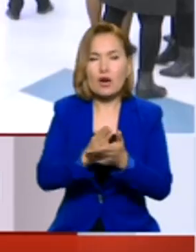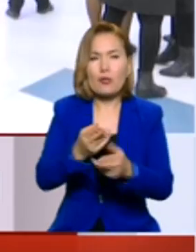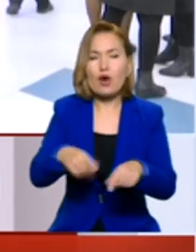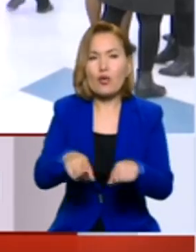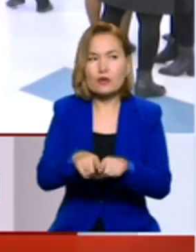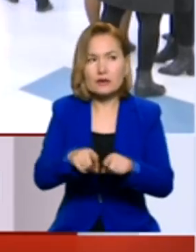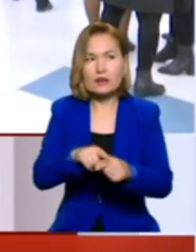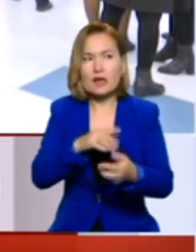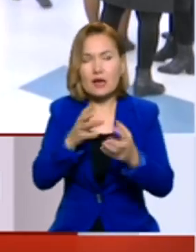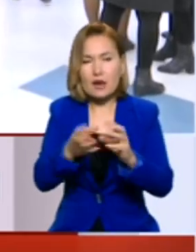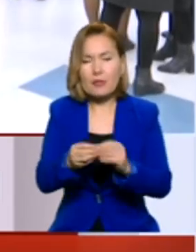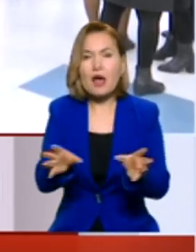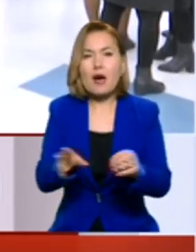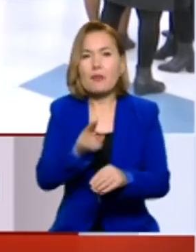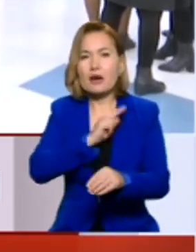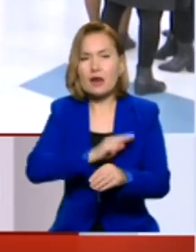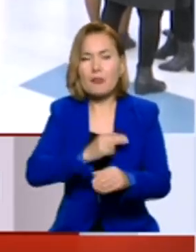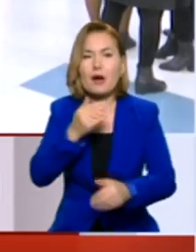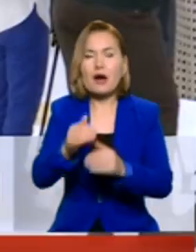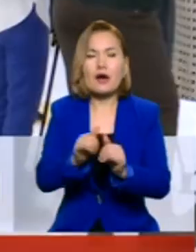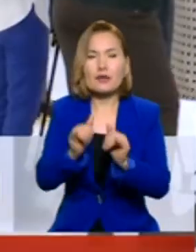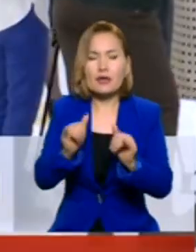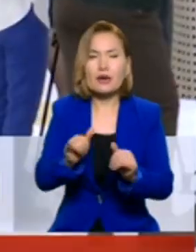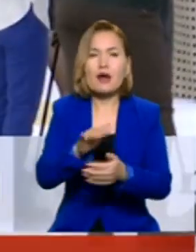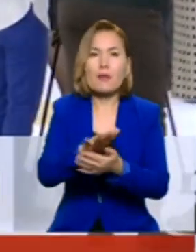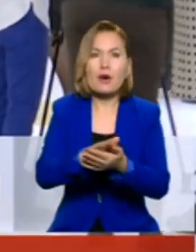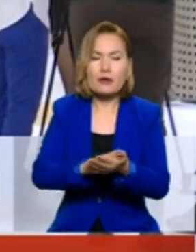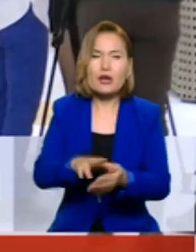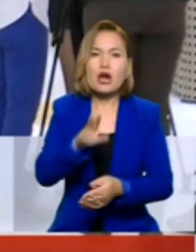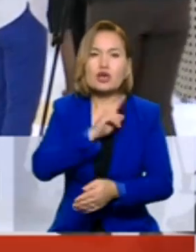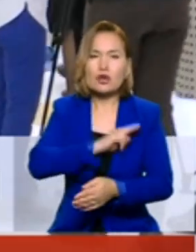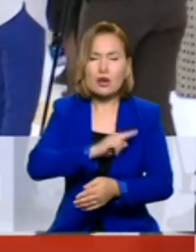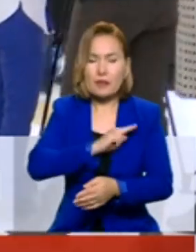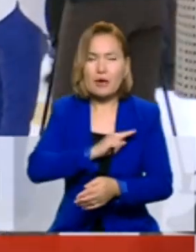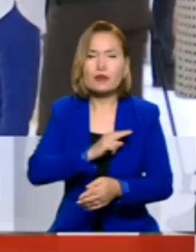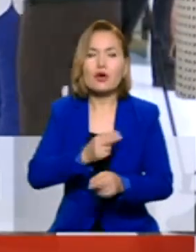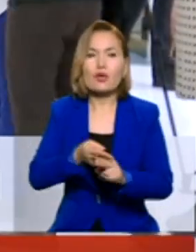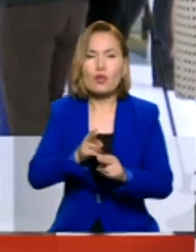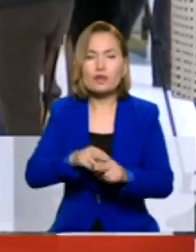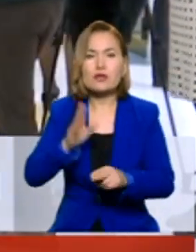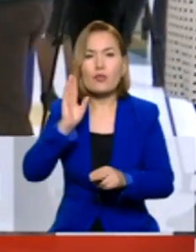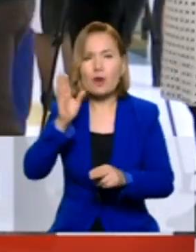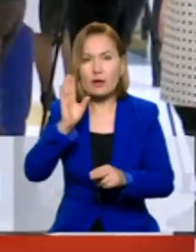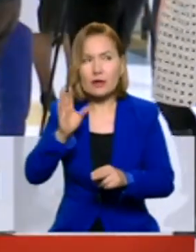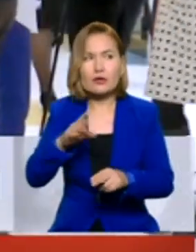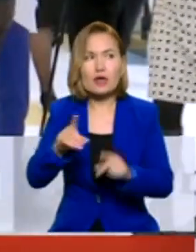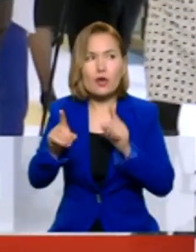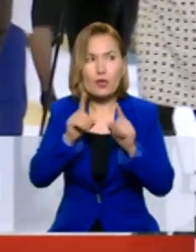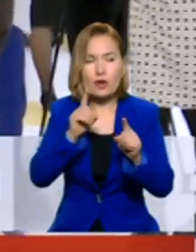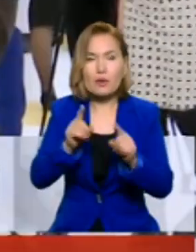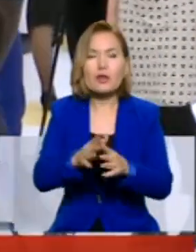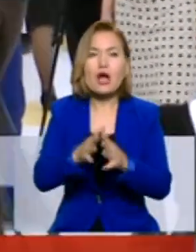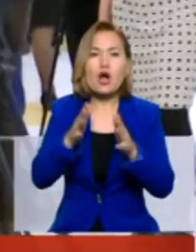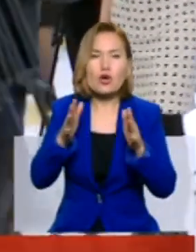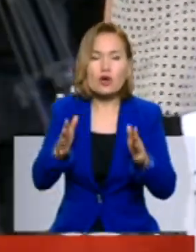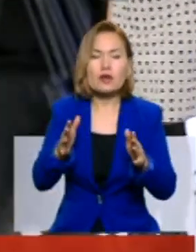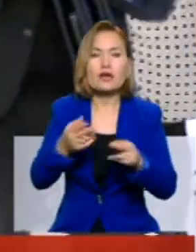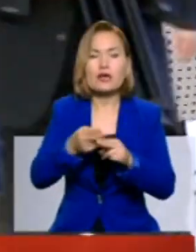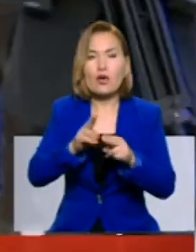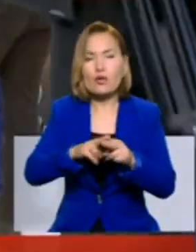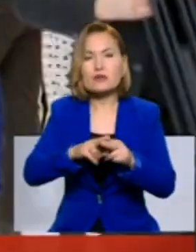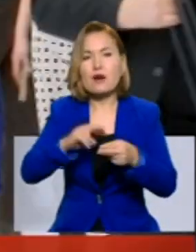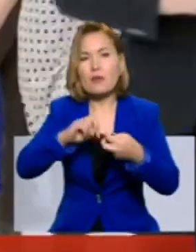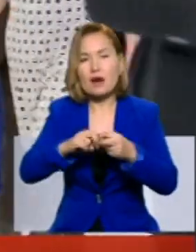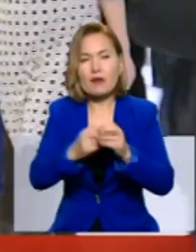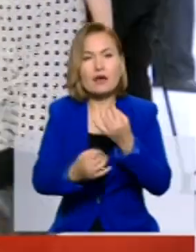осындай әріптестік қатынастар, осындай басқосулар тағы да алдағы уақытта бұндай осы екі елдің